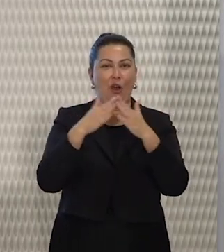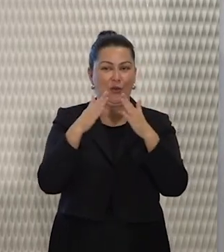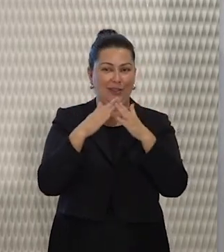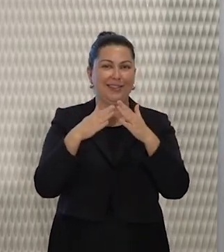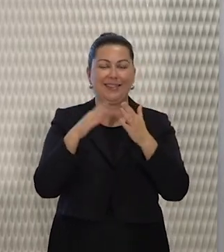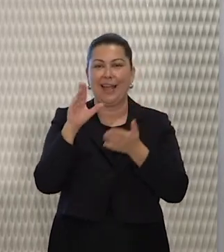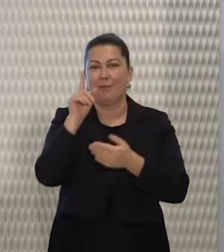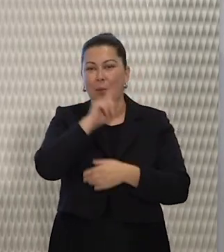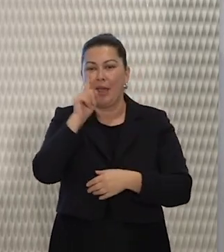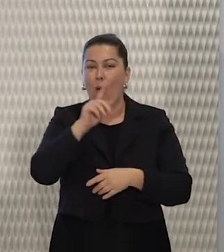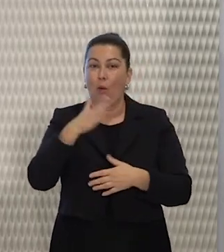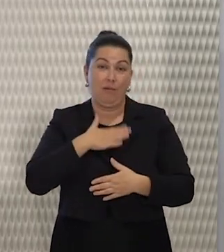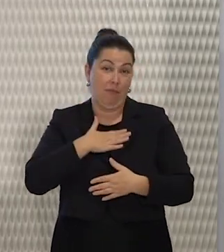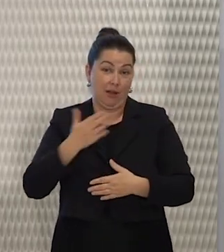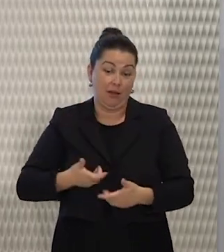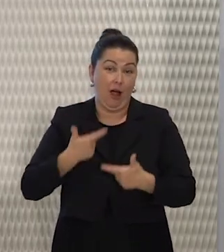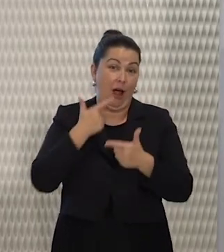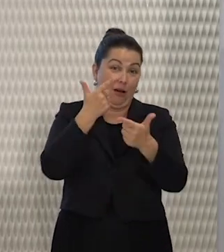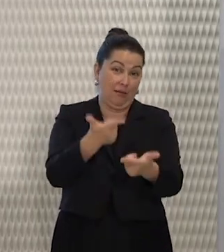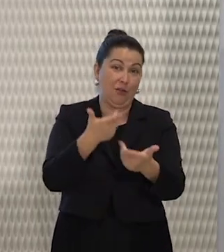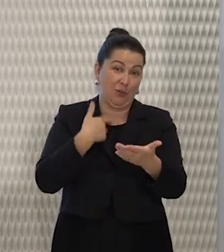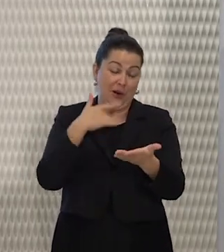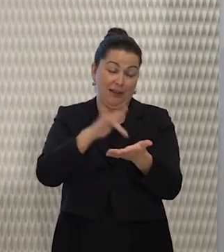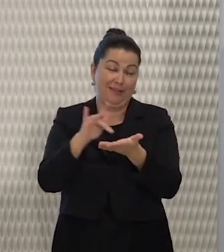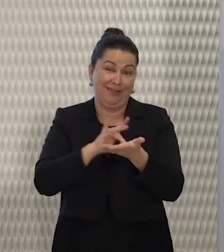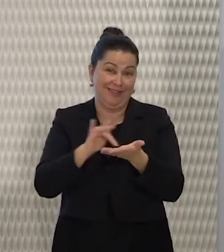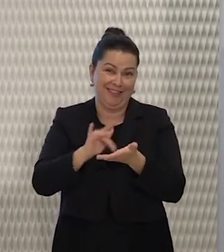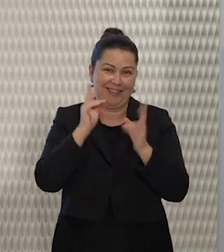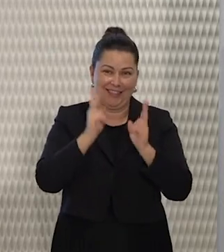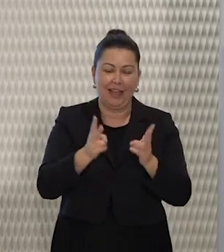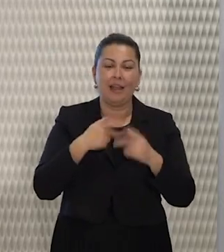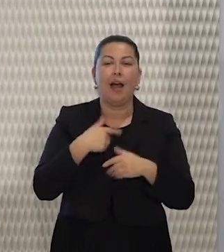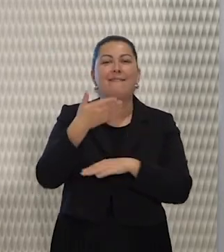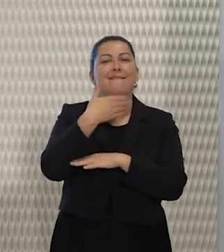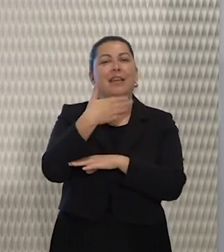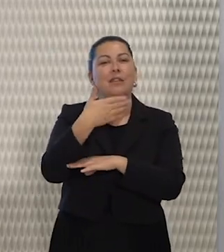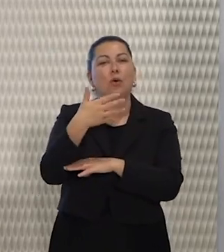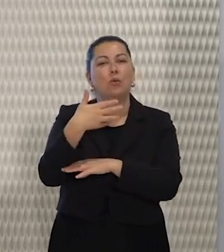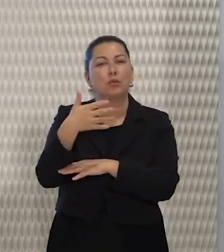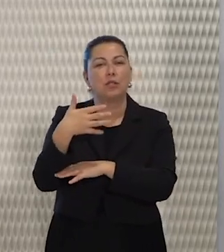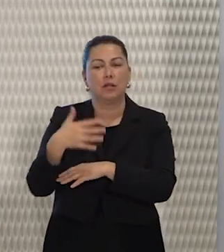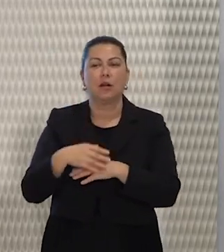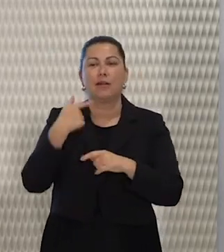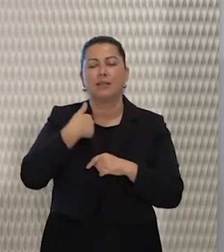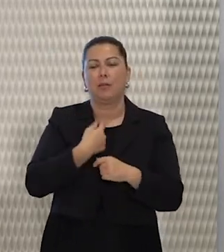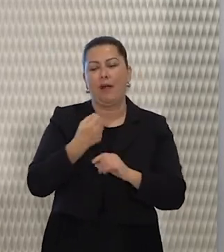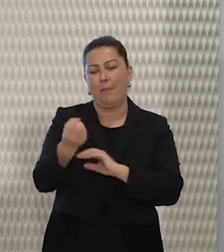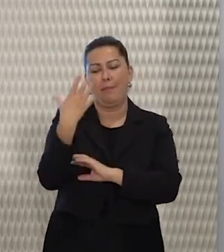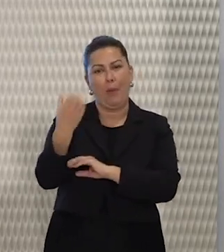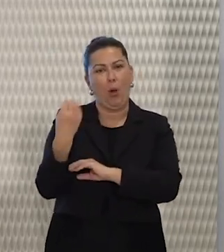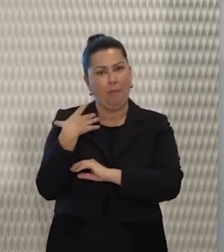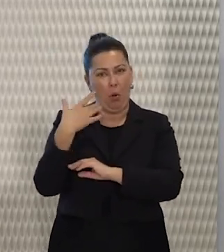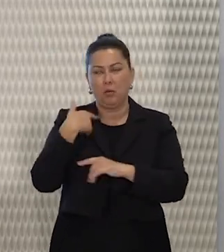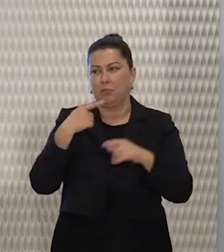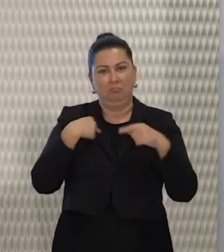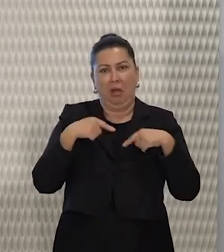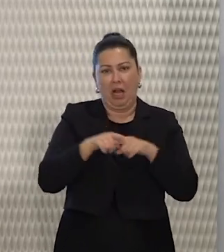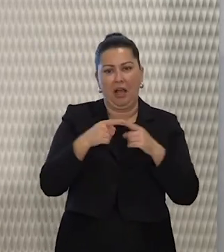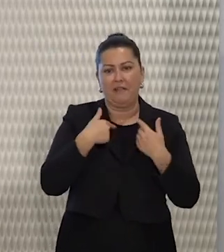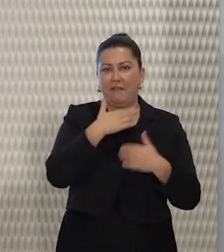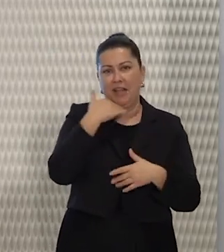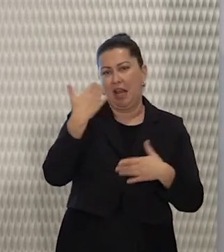gerne meins oder zeige es Ihnen nachher. Ist es eine Möglichkeit. Windows, ich habe eine PowerPoint-Präsentation gemacht, so wie viele andere